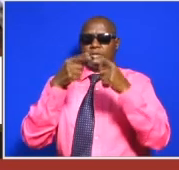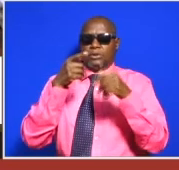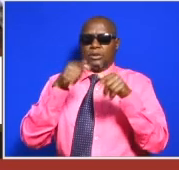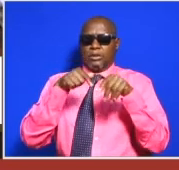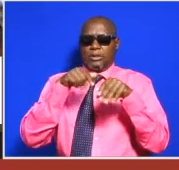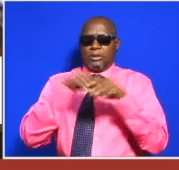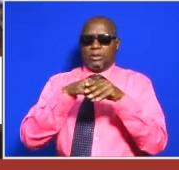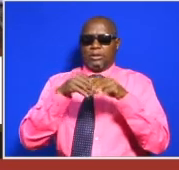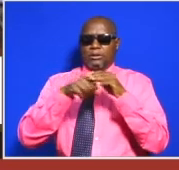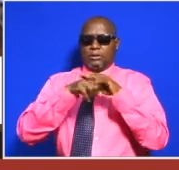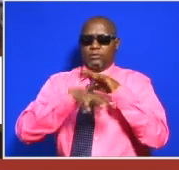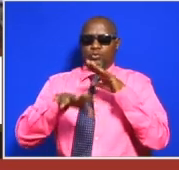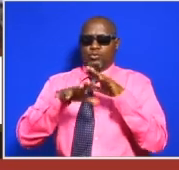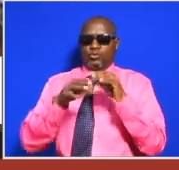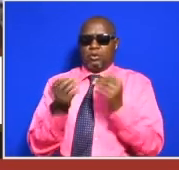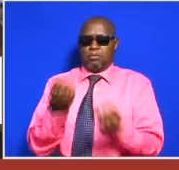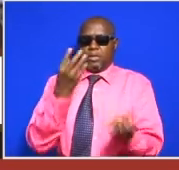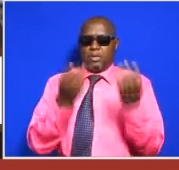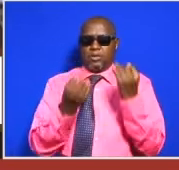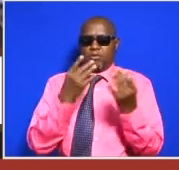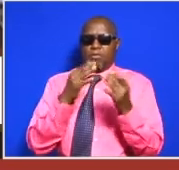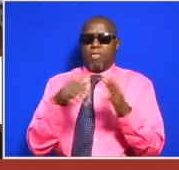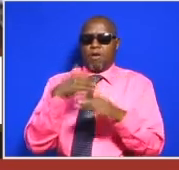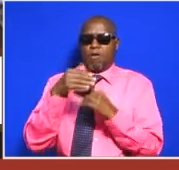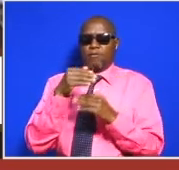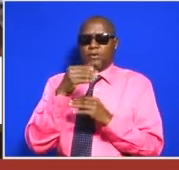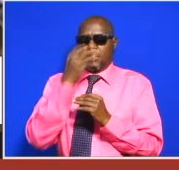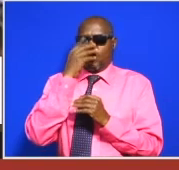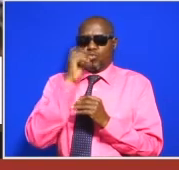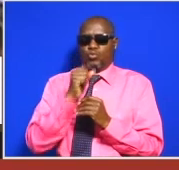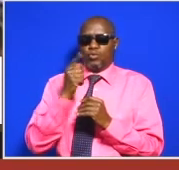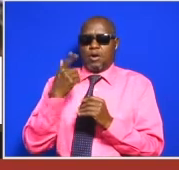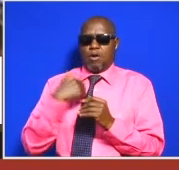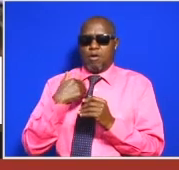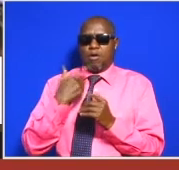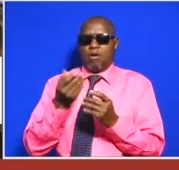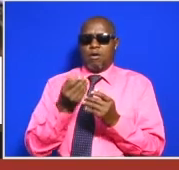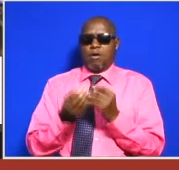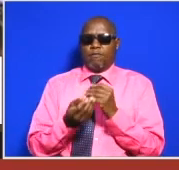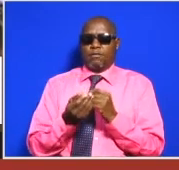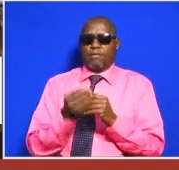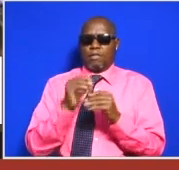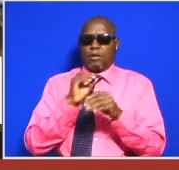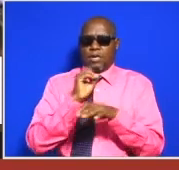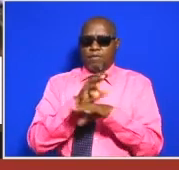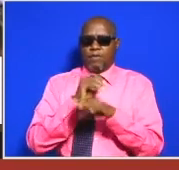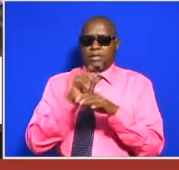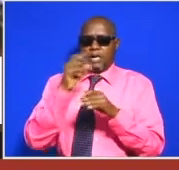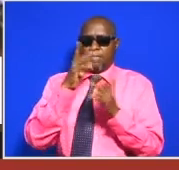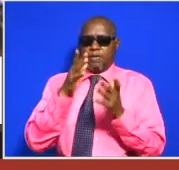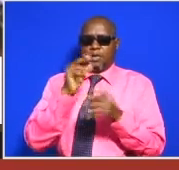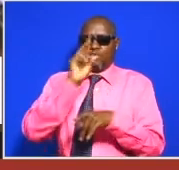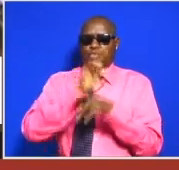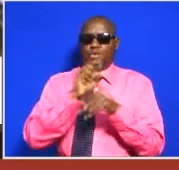Baringo. Hili linajiri siku moja tu baada ya Rais William Ruto kuwashinikiza magavana kutilia mkazo swala la teknolojia katika